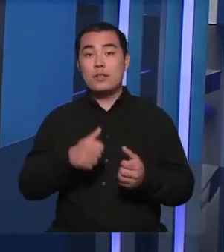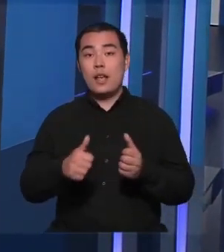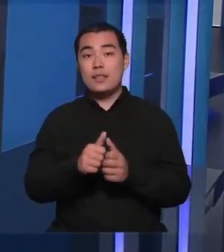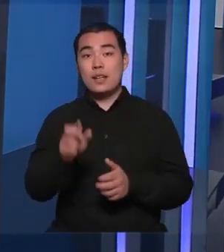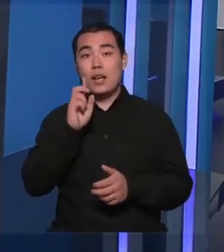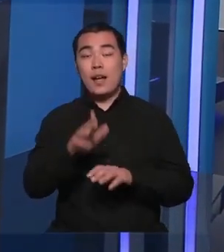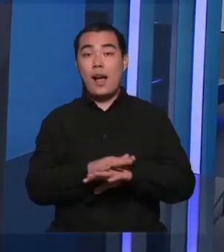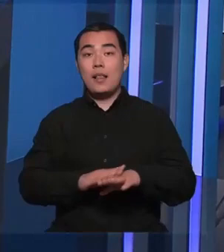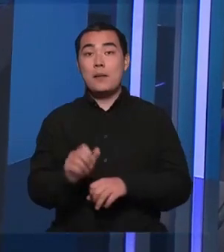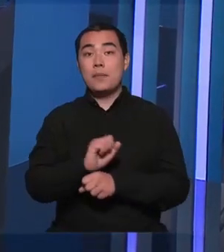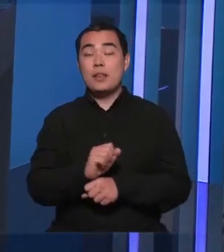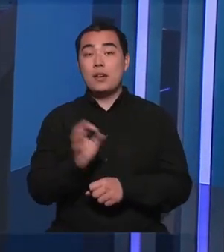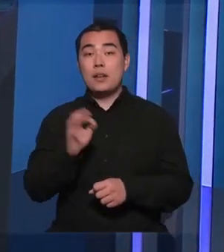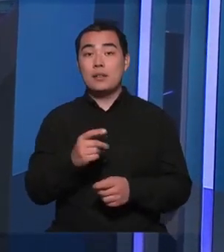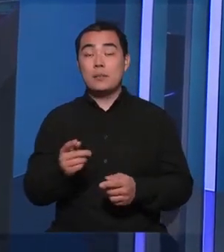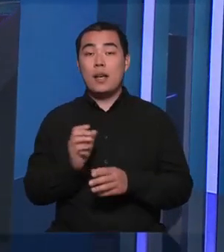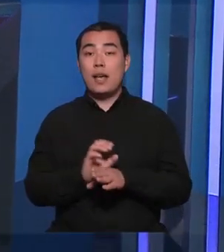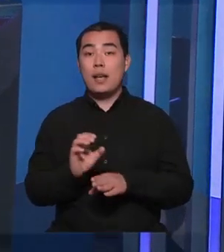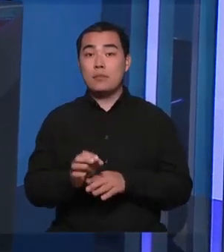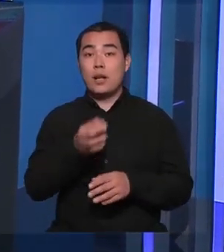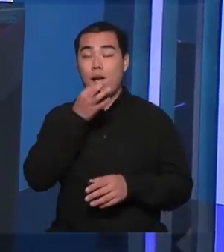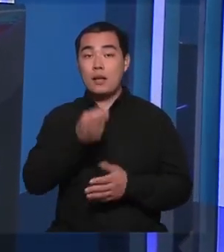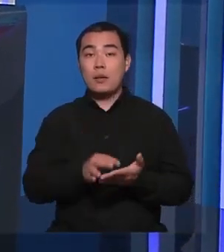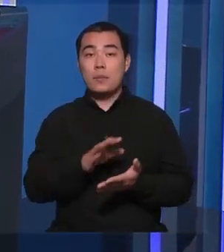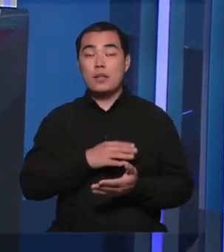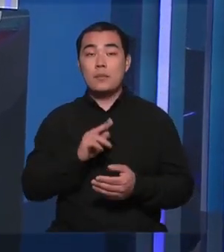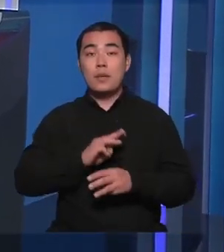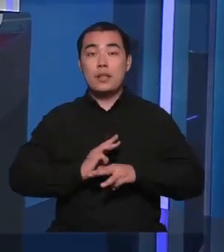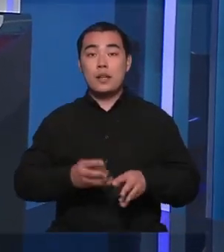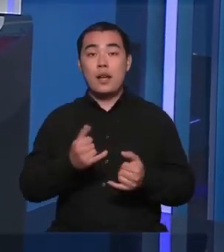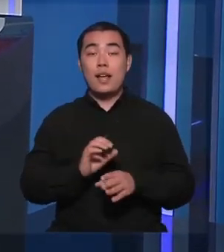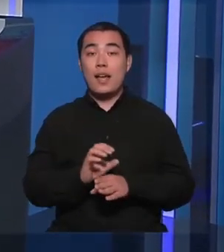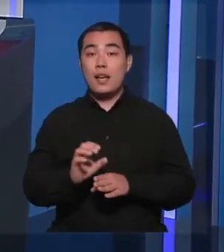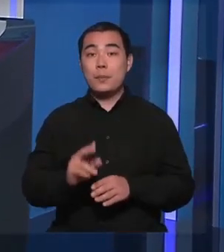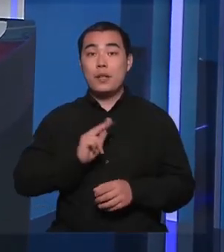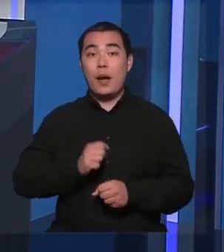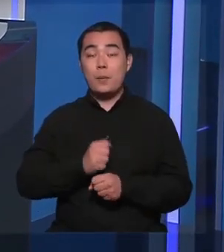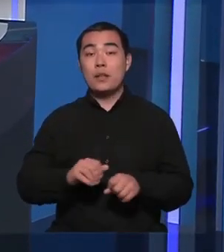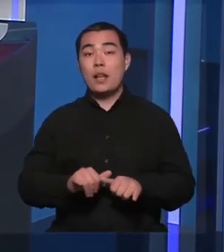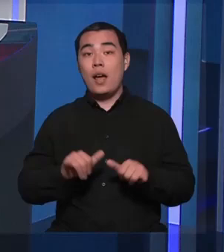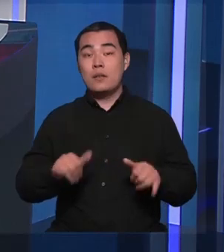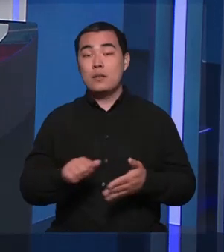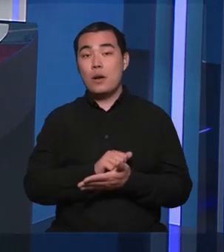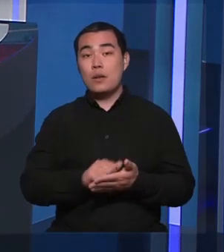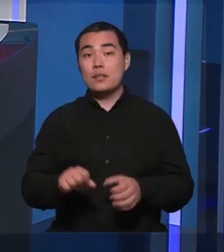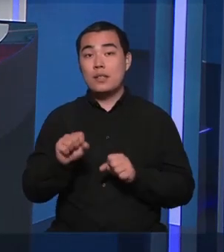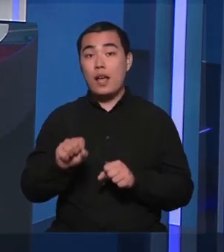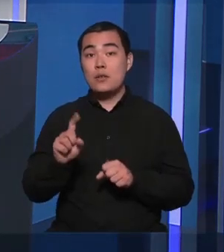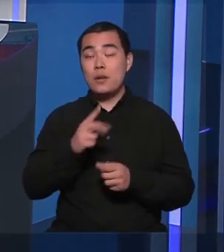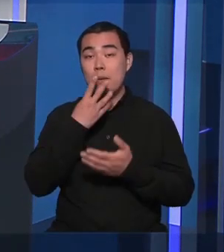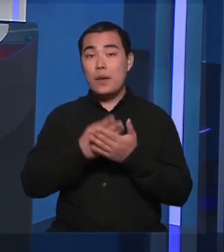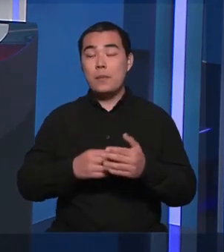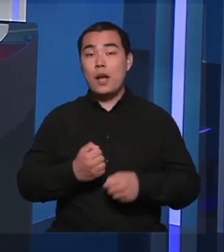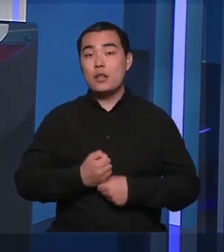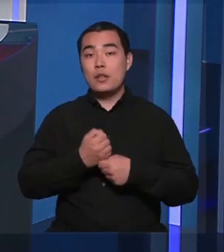арадағы халықаралық көлік қатынасы туралы келісім бекітілді. Сала министрі тасымал қарқынын арттыруға арналған құжатты қорғай келіп қолдау